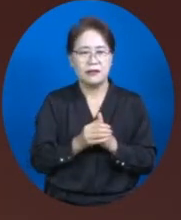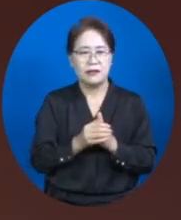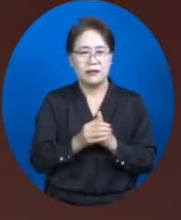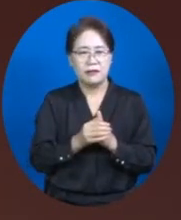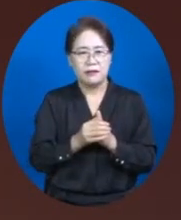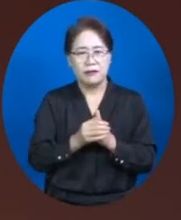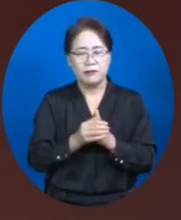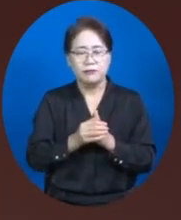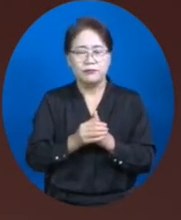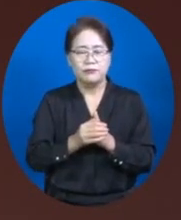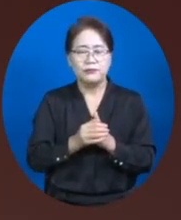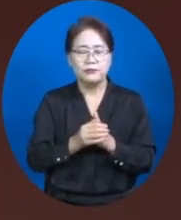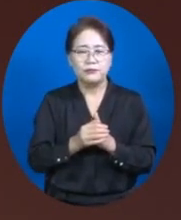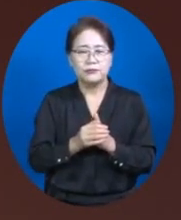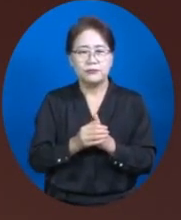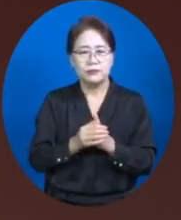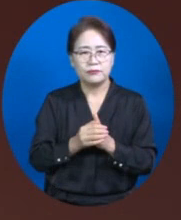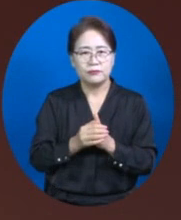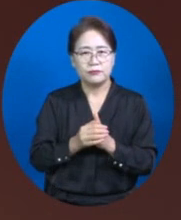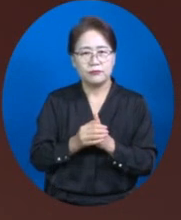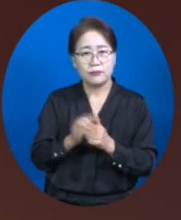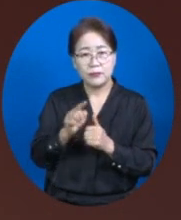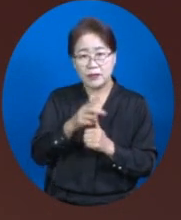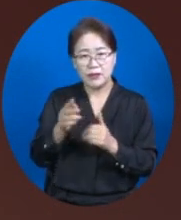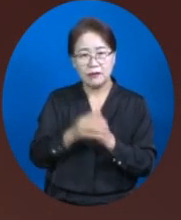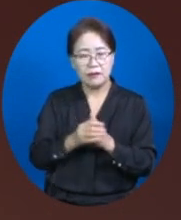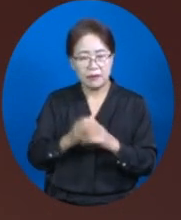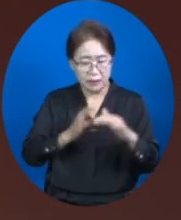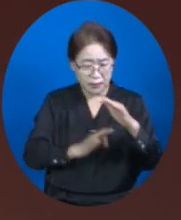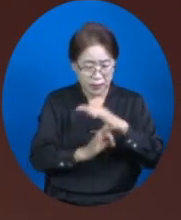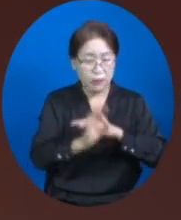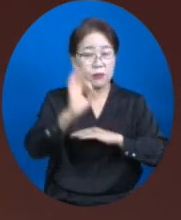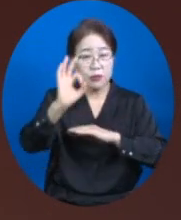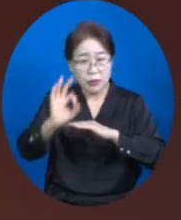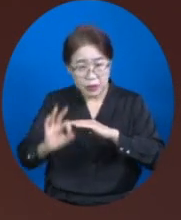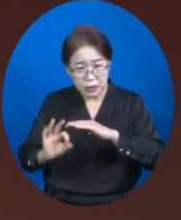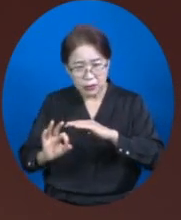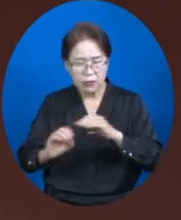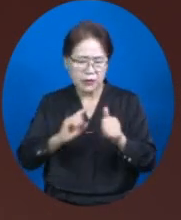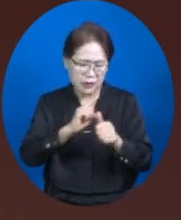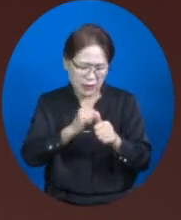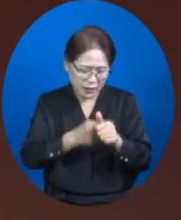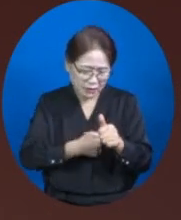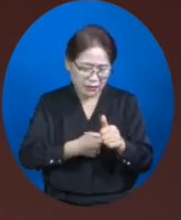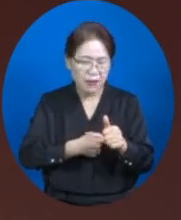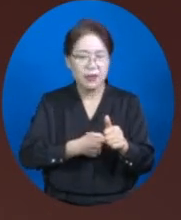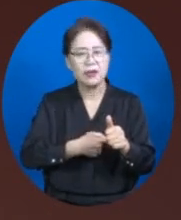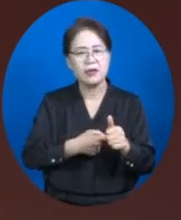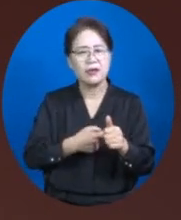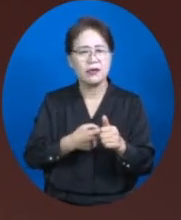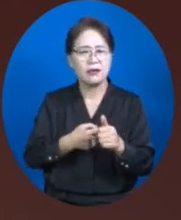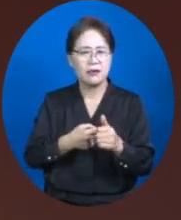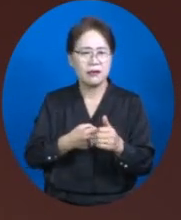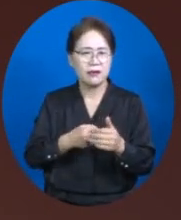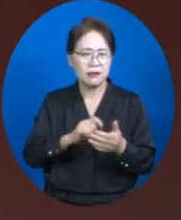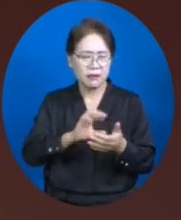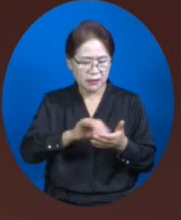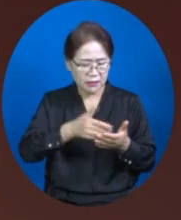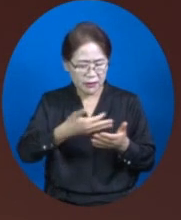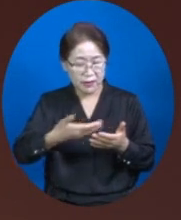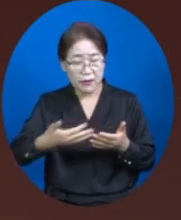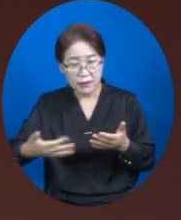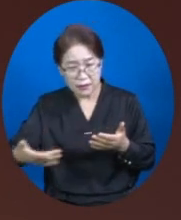시간을 말합니다이는 해가 뜨고지면서 자연스럽게 결정되는 자연적인